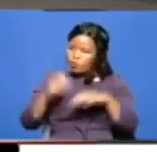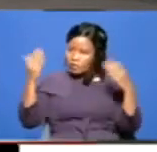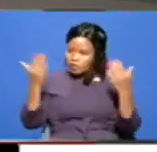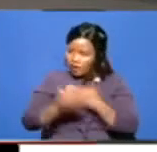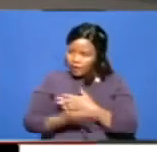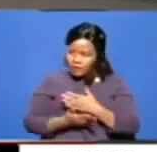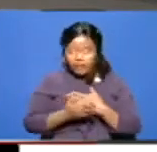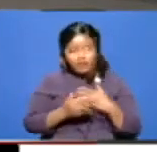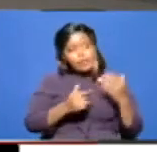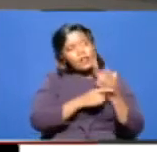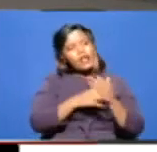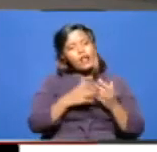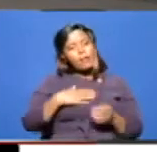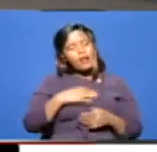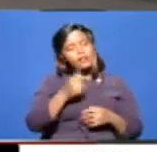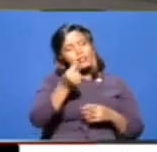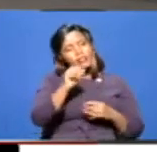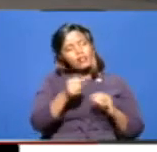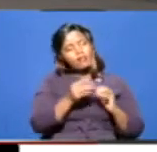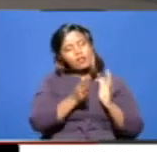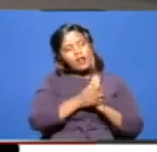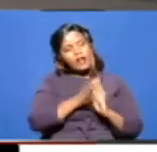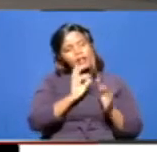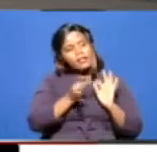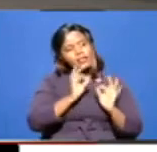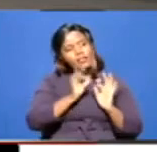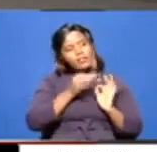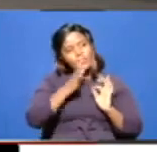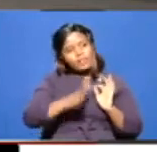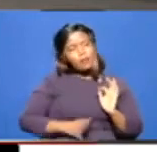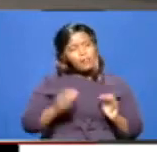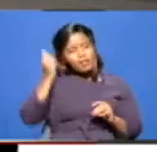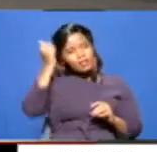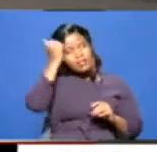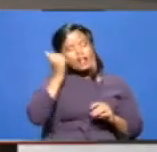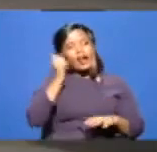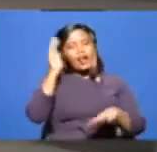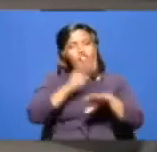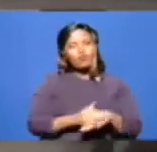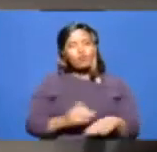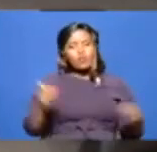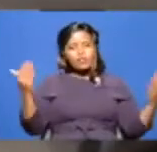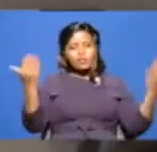mtazamaji naitwa Sarafina Robi, mwenzetu ishara amekuwa ni Anwangeshi. Kuwa na usiku mwanana.